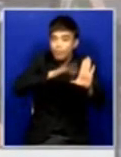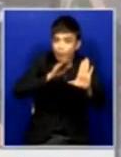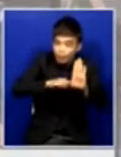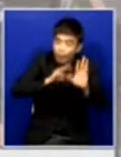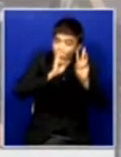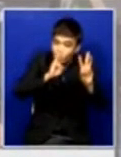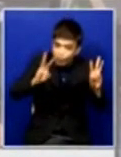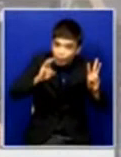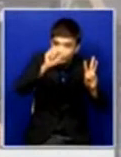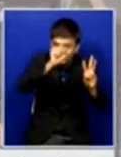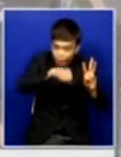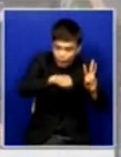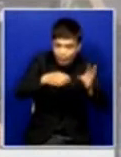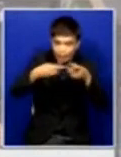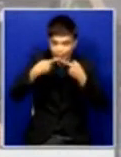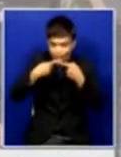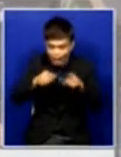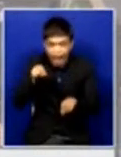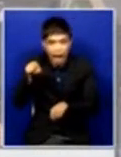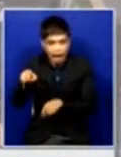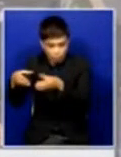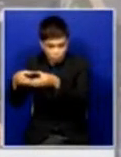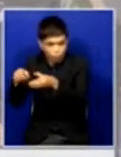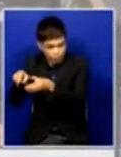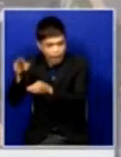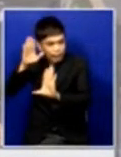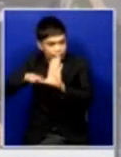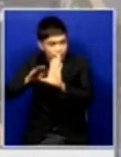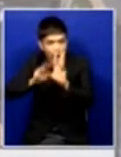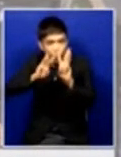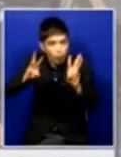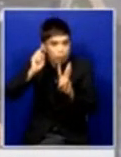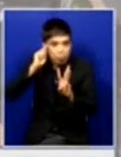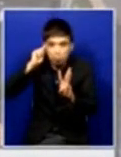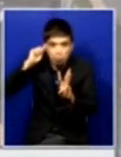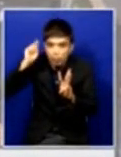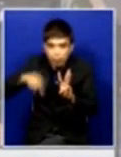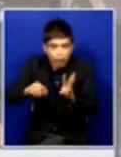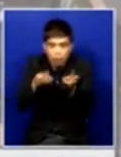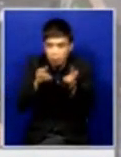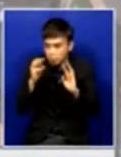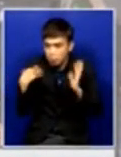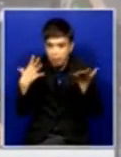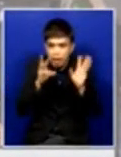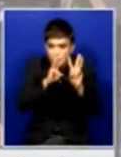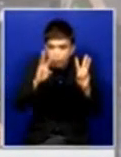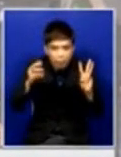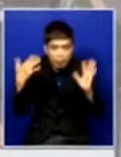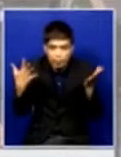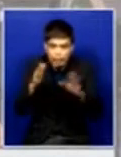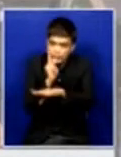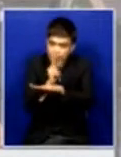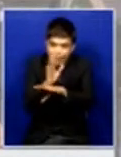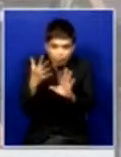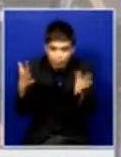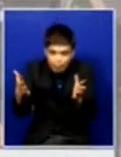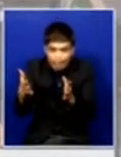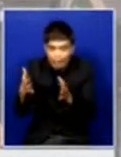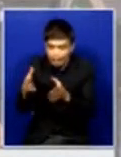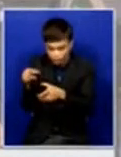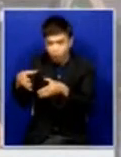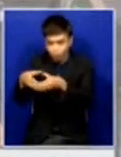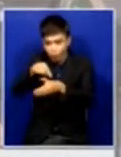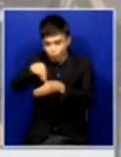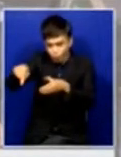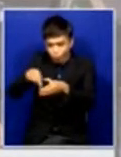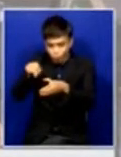ออนไลน์ซึ่งคนกลุ่มนี้นั้นไม่สามารถที่เข้าถึงระบบออนไลน์ได้ก็ขอให้ทางรัฐบาลนั้นได้ใช้กลุ่มอสม. หรือ